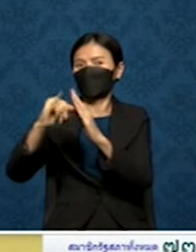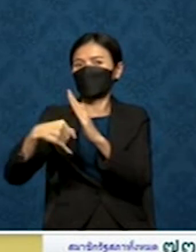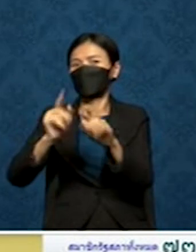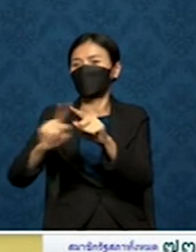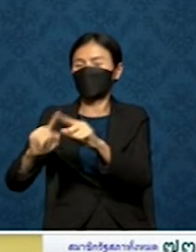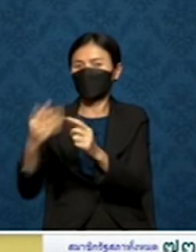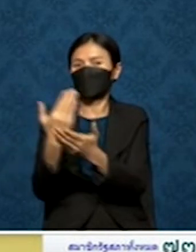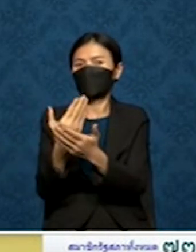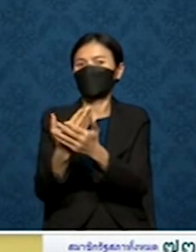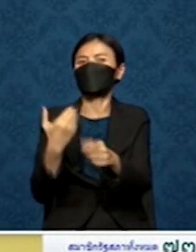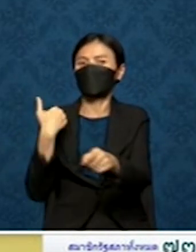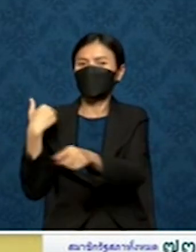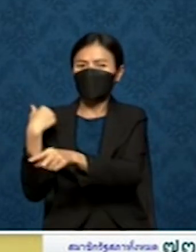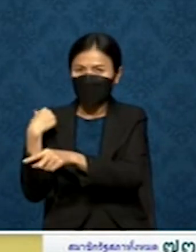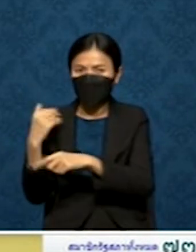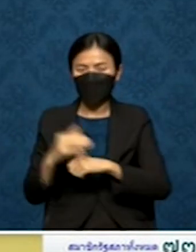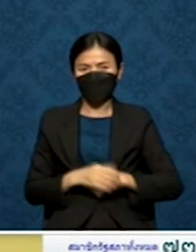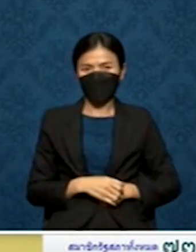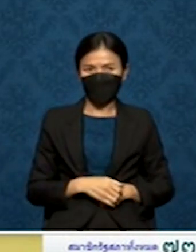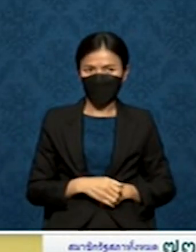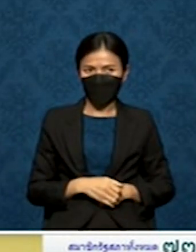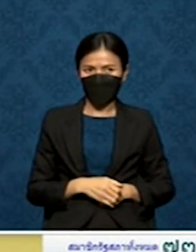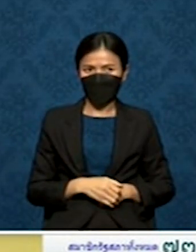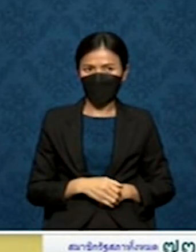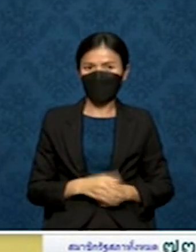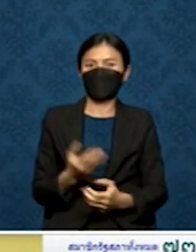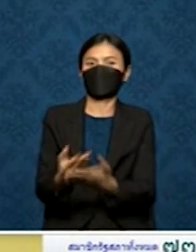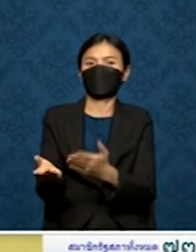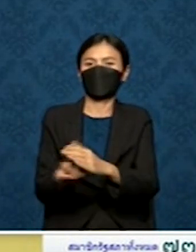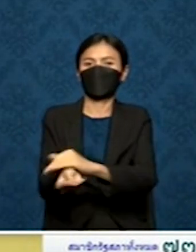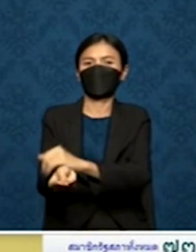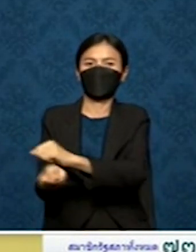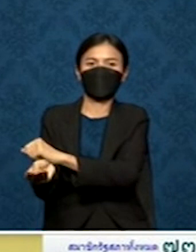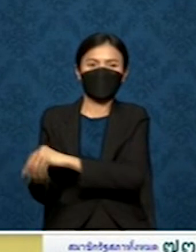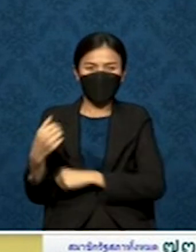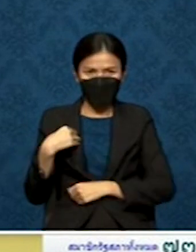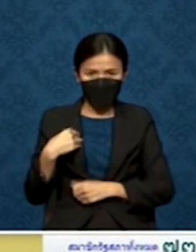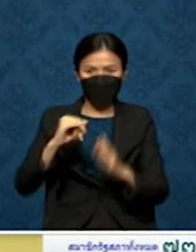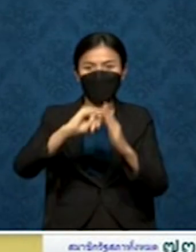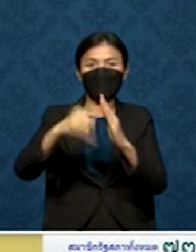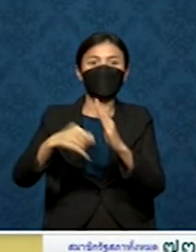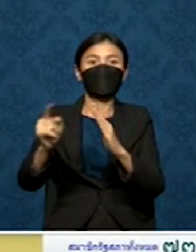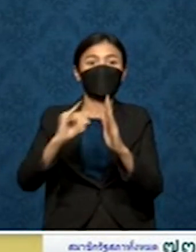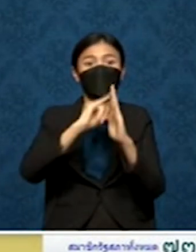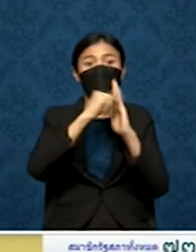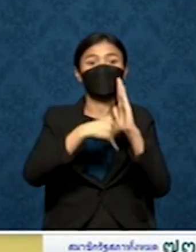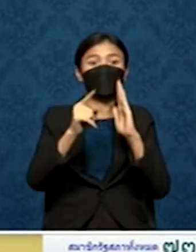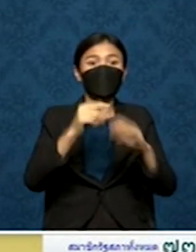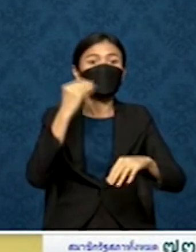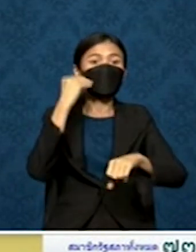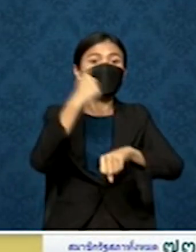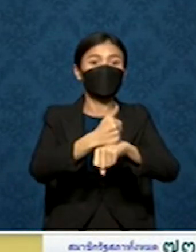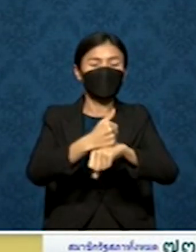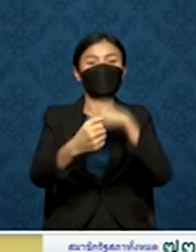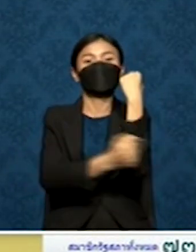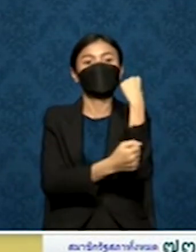ก็เลยผ่านชุมชนนั่นแหละซื้อเป็นครอบครัวเลยต่างจังหวัดก็ผ่านพวกท่านกำนันผู้ใหญ่บ้านบางท่